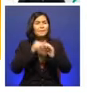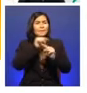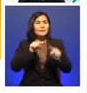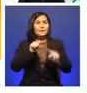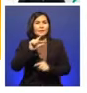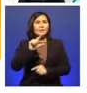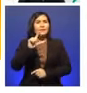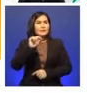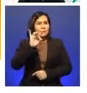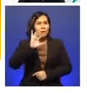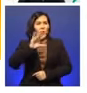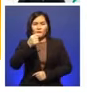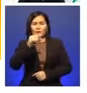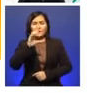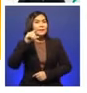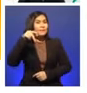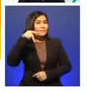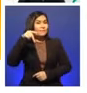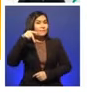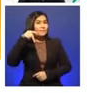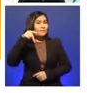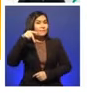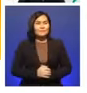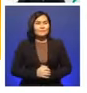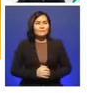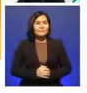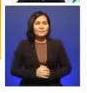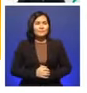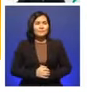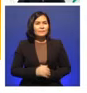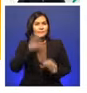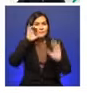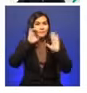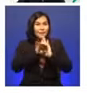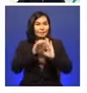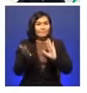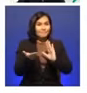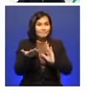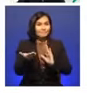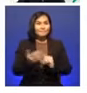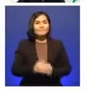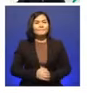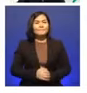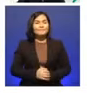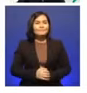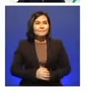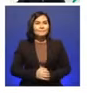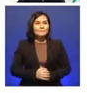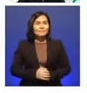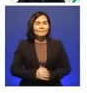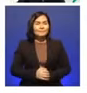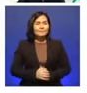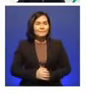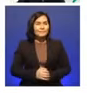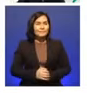งมากทีเดียวนะฮะกราฟก็จะแสดงค่าสัมประสิทธิ์ขอสไลด์ถัดไปฮะครับอันนี้ก็เป็นกราฟที่แสด